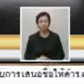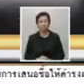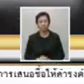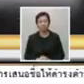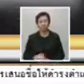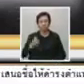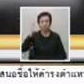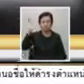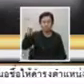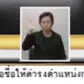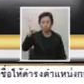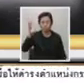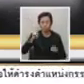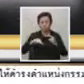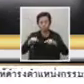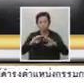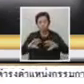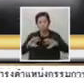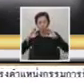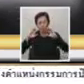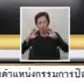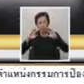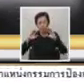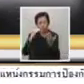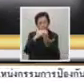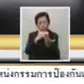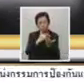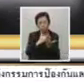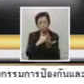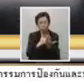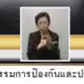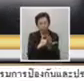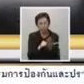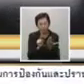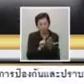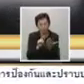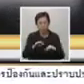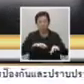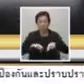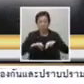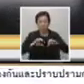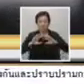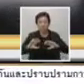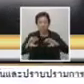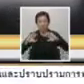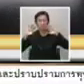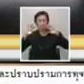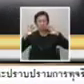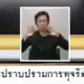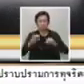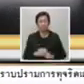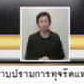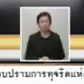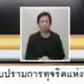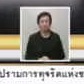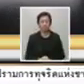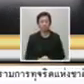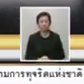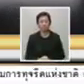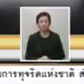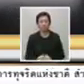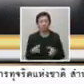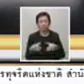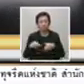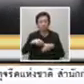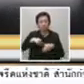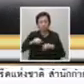การอภิปรายไม่ไว้วางใจตามยติจะต้องอภิปรายเรื่องการบริหารราชการแผ่นดินของรัฐบา